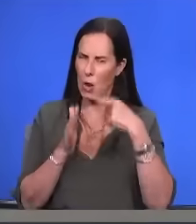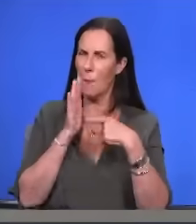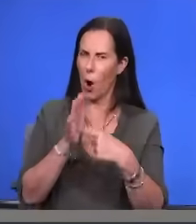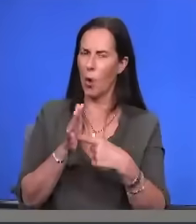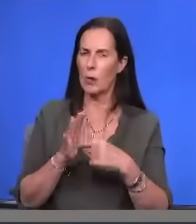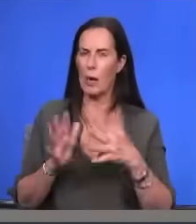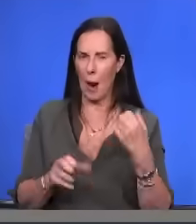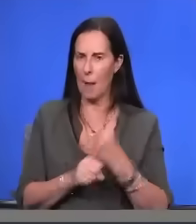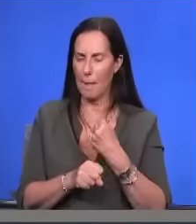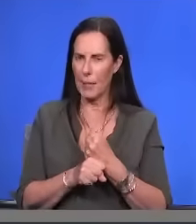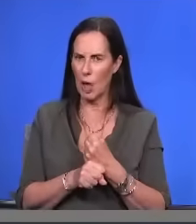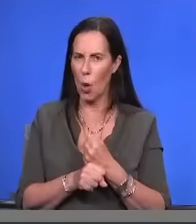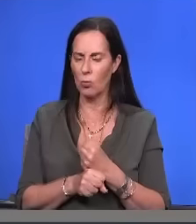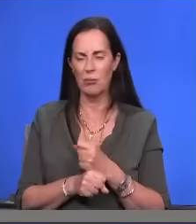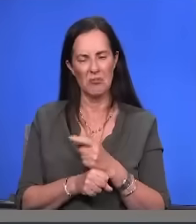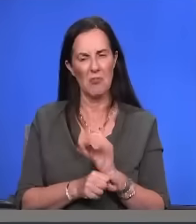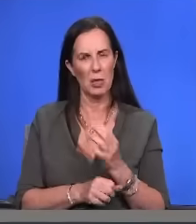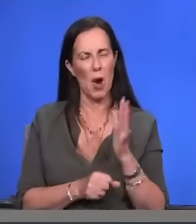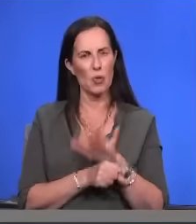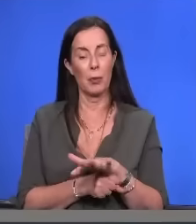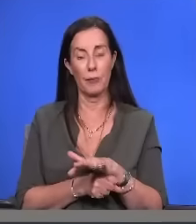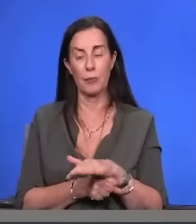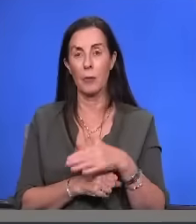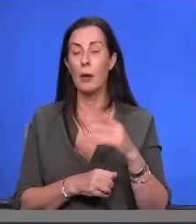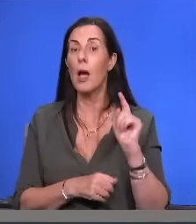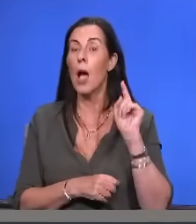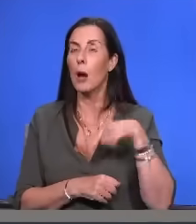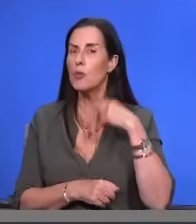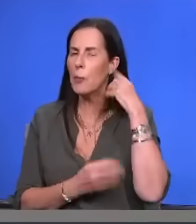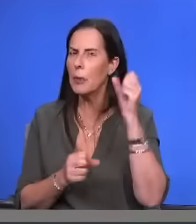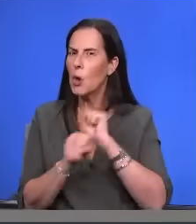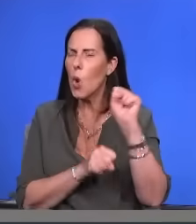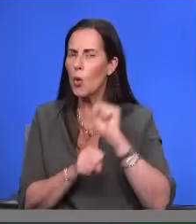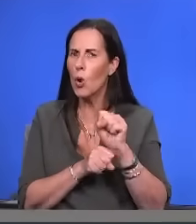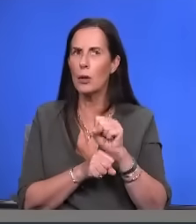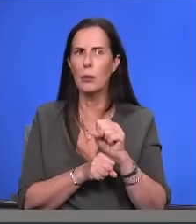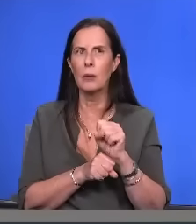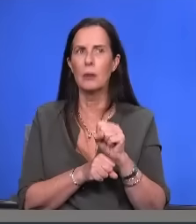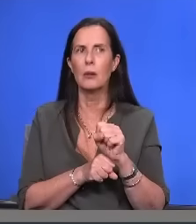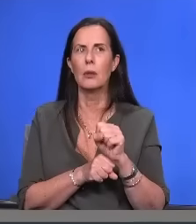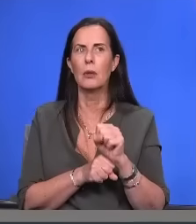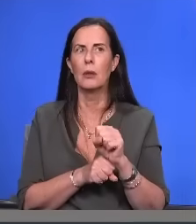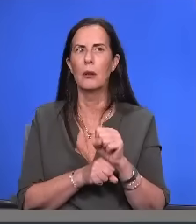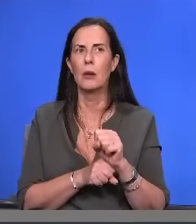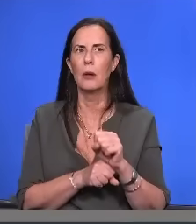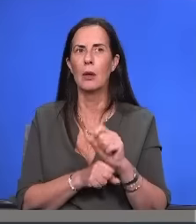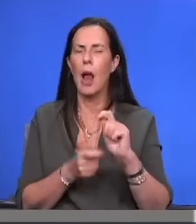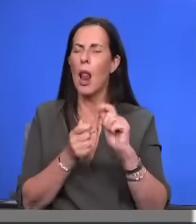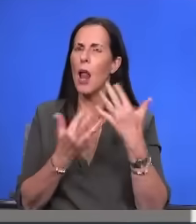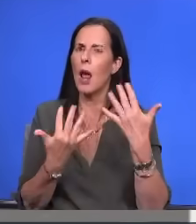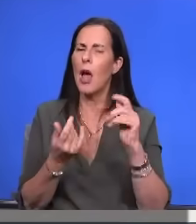כמה הפעילות במעלה אדומים משפיעה. לאחרונה מגיעות אליי המון תלונות על כך מתסלמת לה לאט